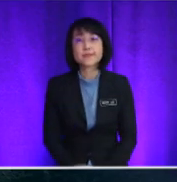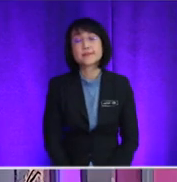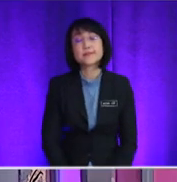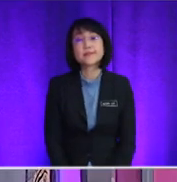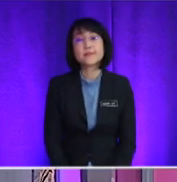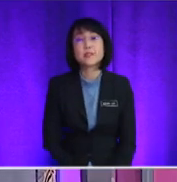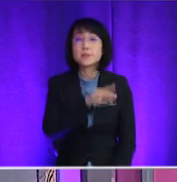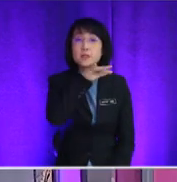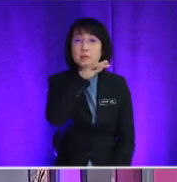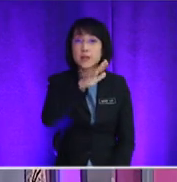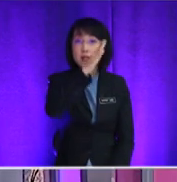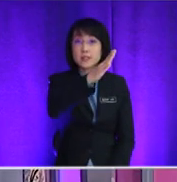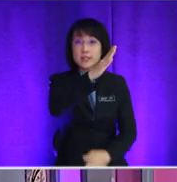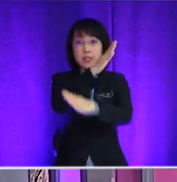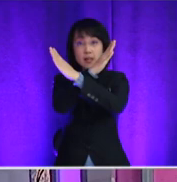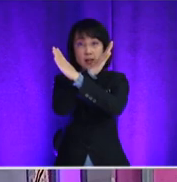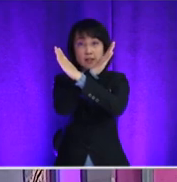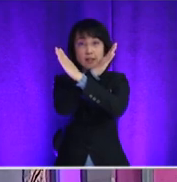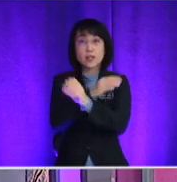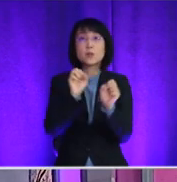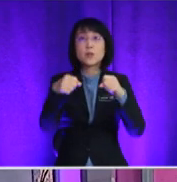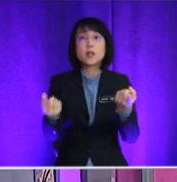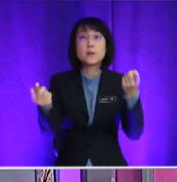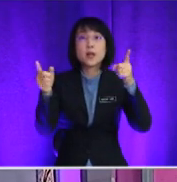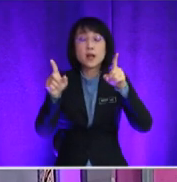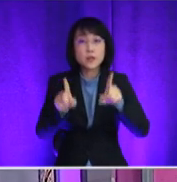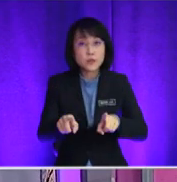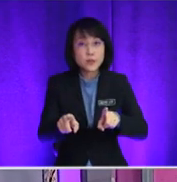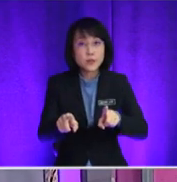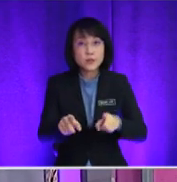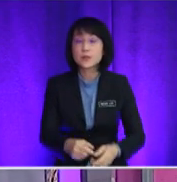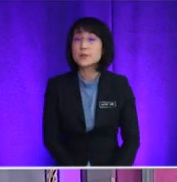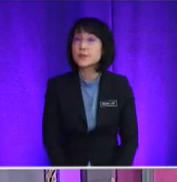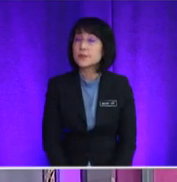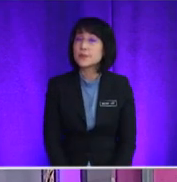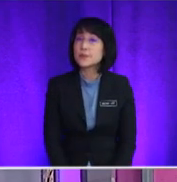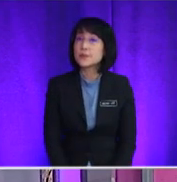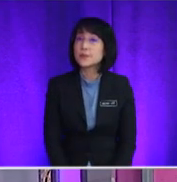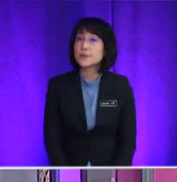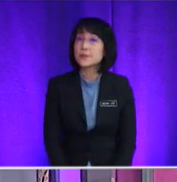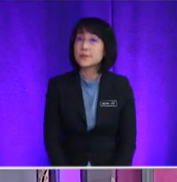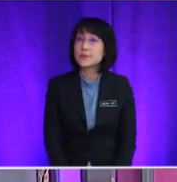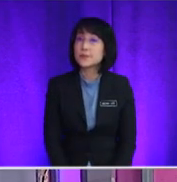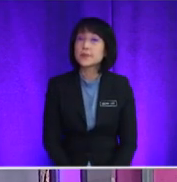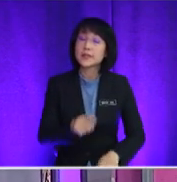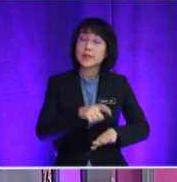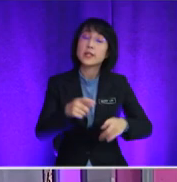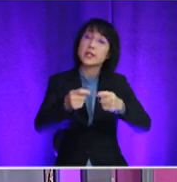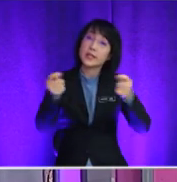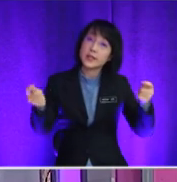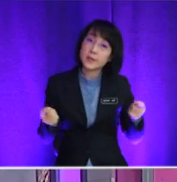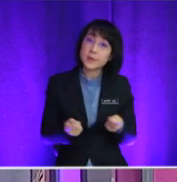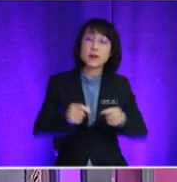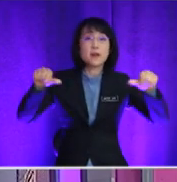silang ini Oke boleh berlaku biasanya di tempat masak